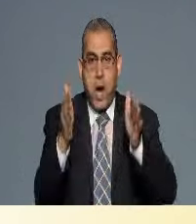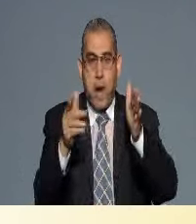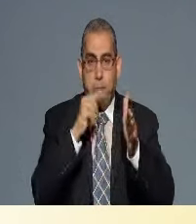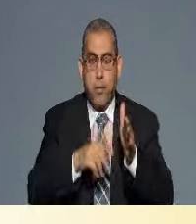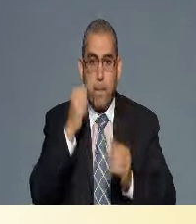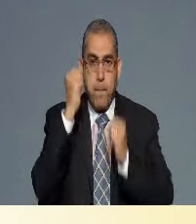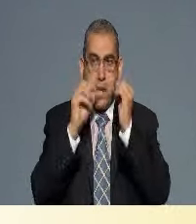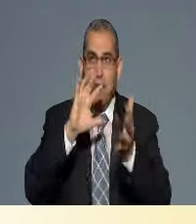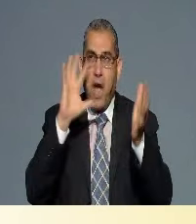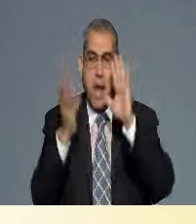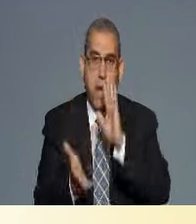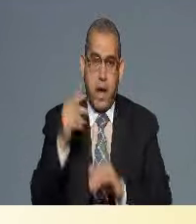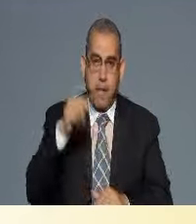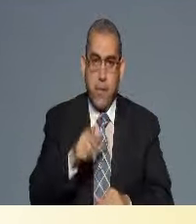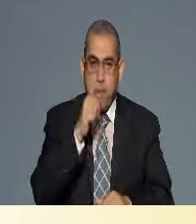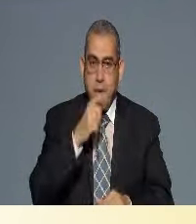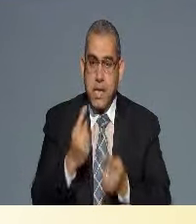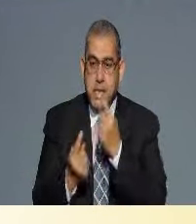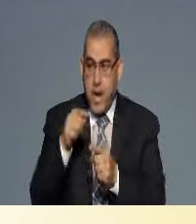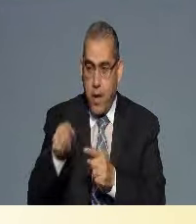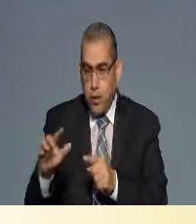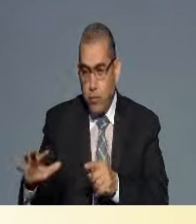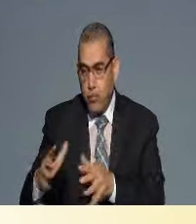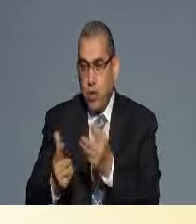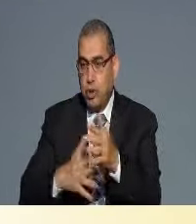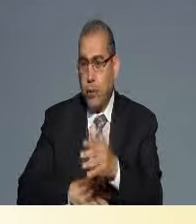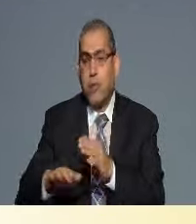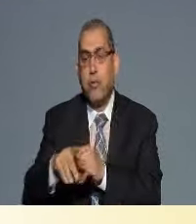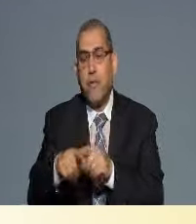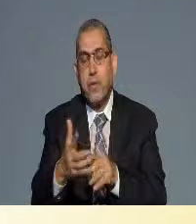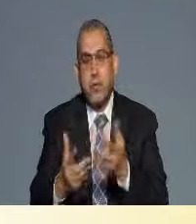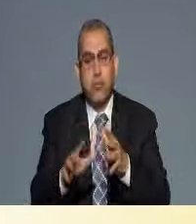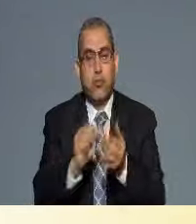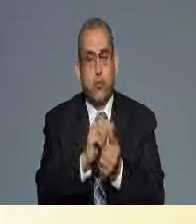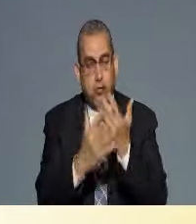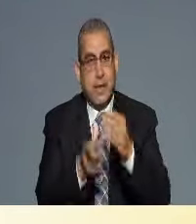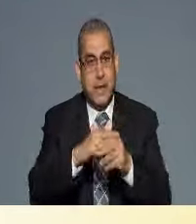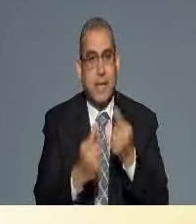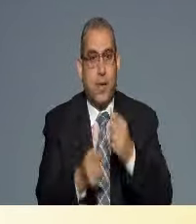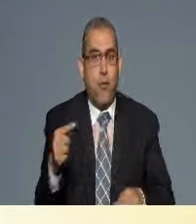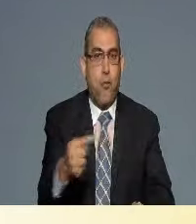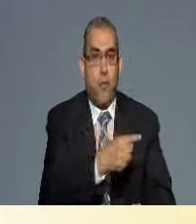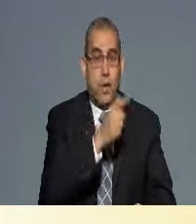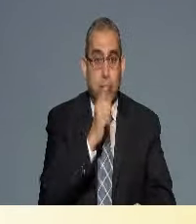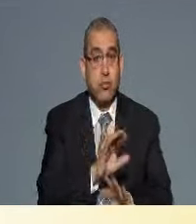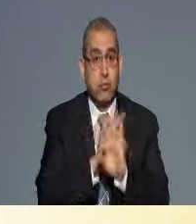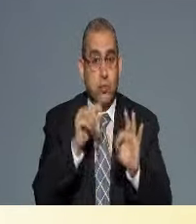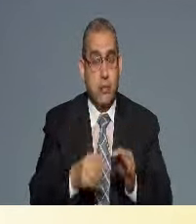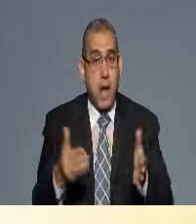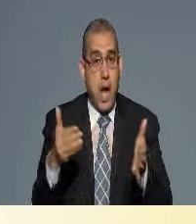العالم لمعالجة مياه الصرف الزراعي. فاحنا هنا قدام برضو تحدي كبير، والمفروض ان احنا ان شاء الله انتهاء